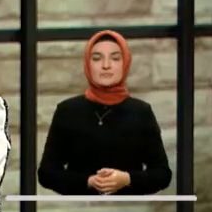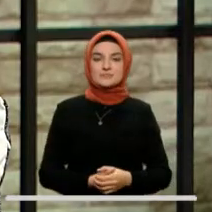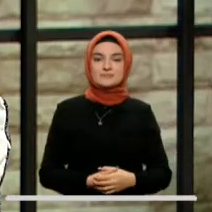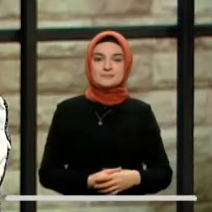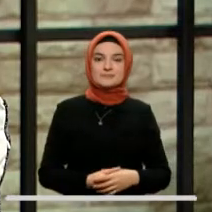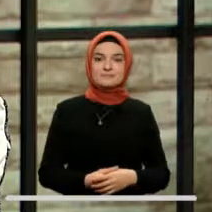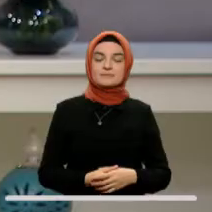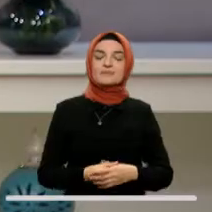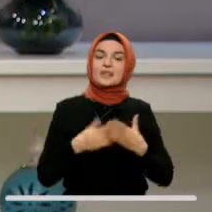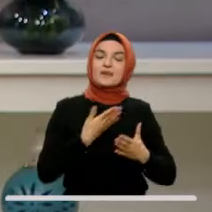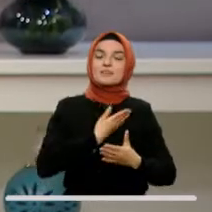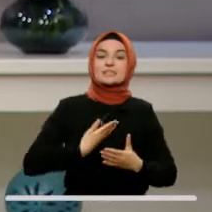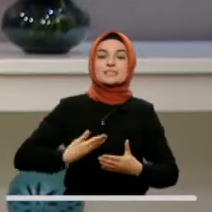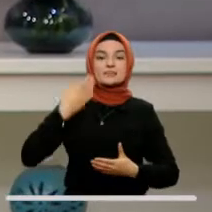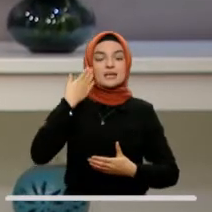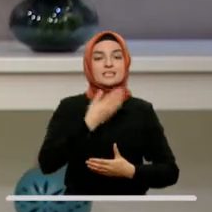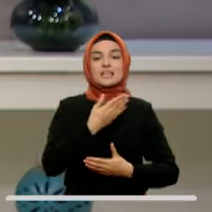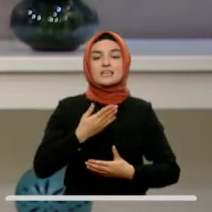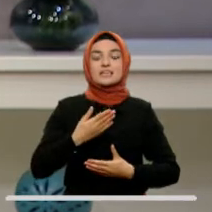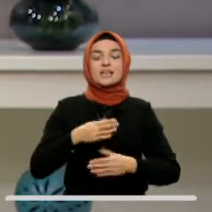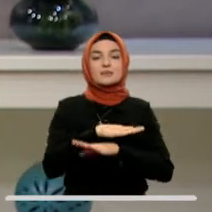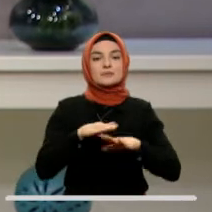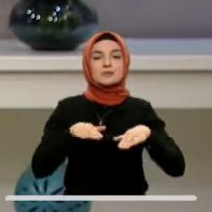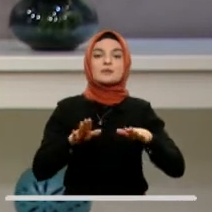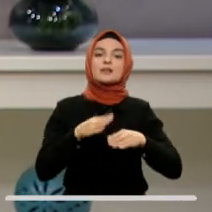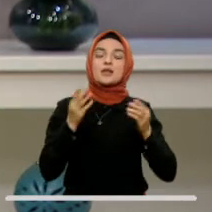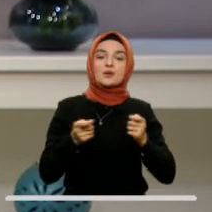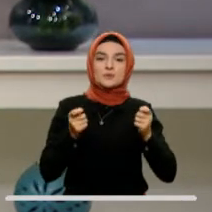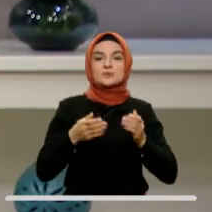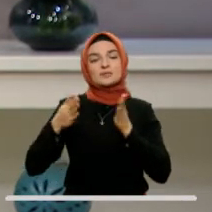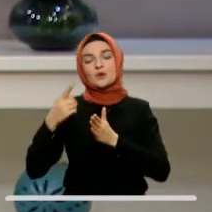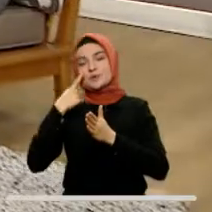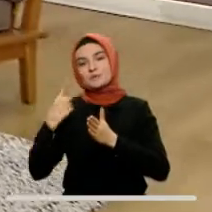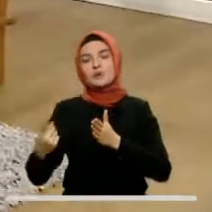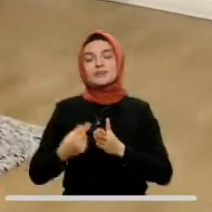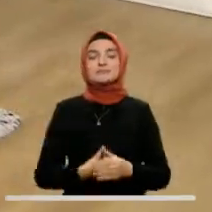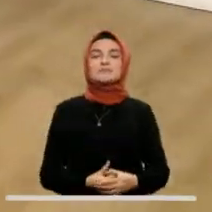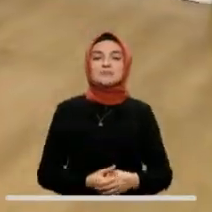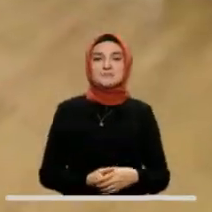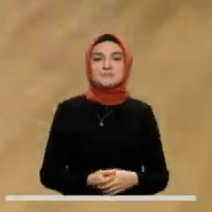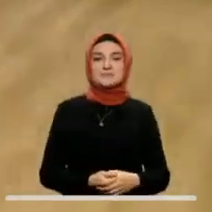sağlık. Evet kıymetli izleyenler kapatmadan önce muhtelif işler köşemizi görmeye geçiyoruz.